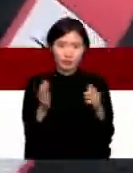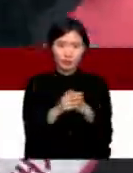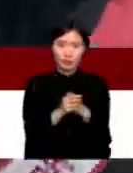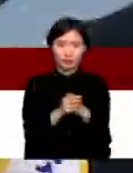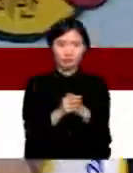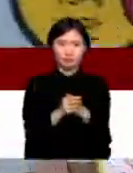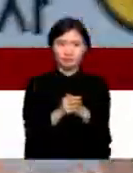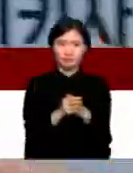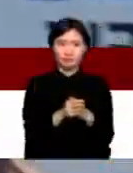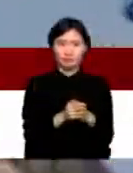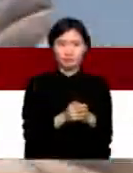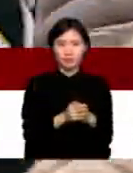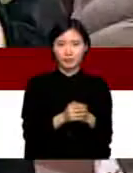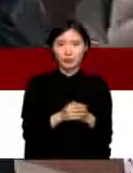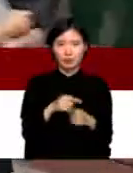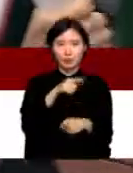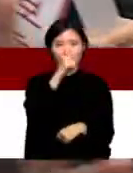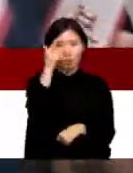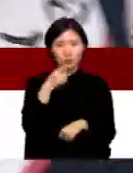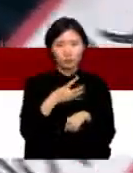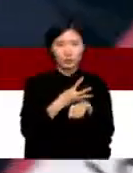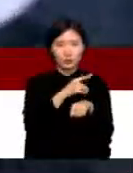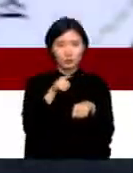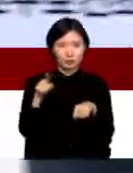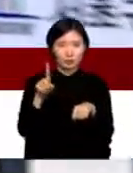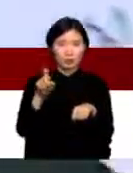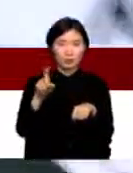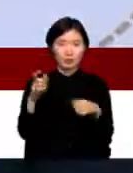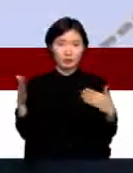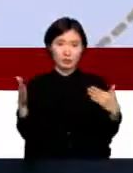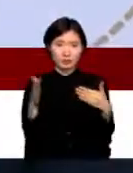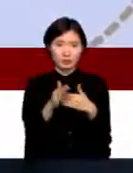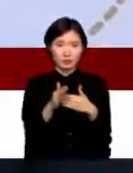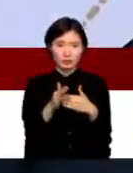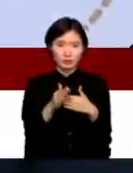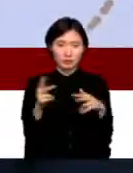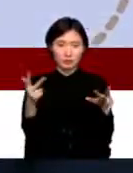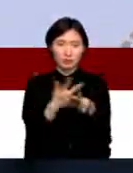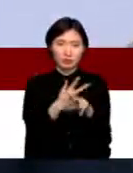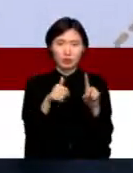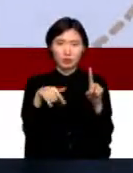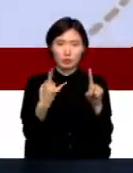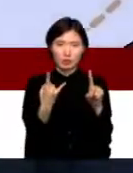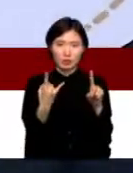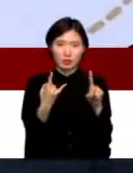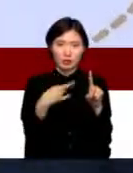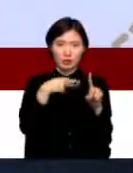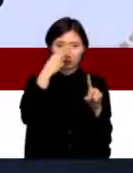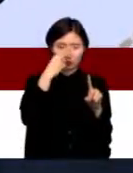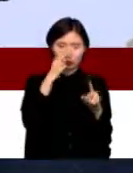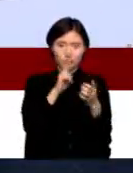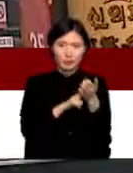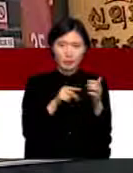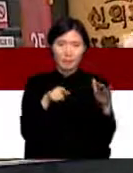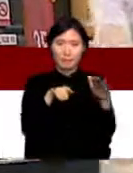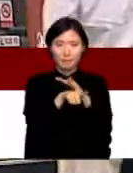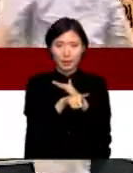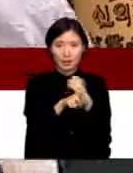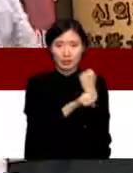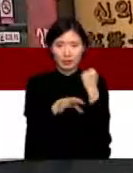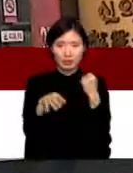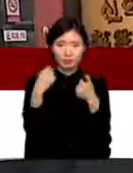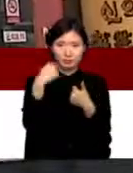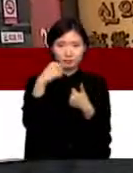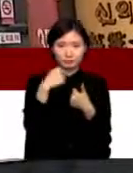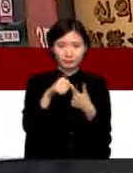우리동네 술래잡기 다 4 오후 3시부터 오후 11시까지 매주 1회이상 업소에 방문해 개도 활동에 나섭니다 술